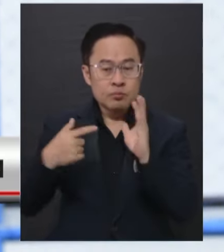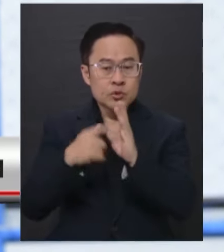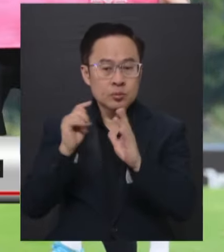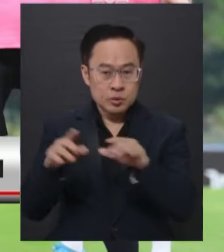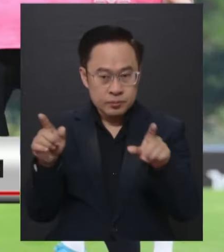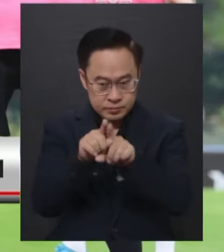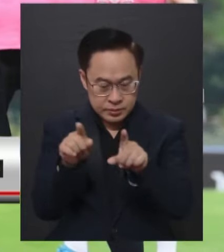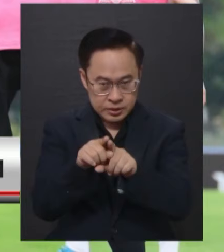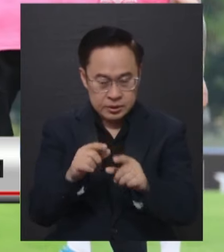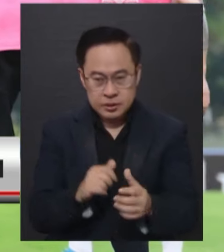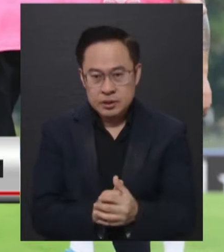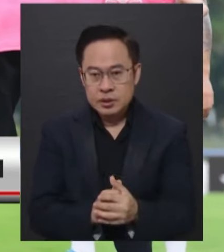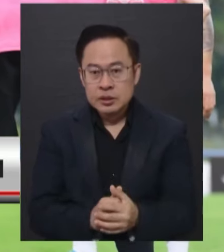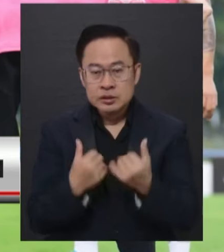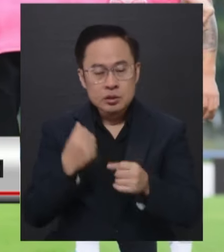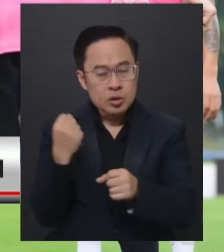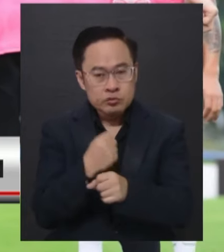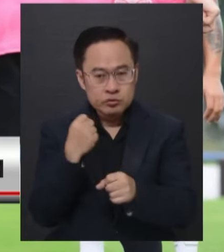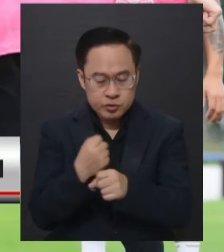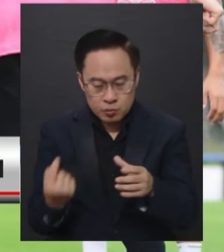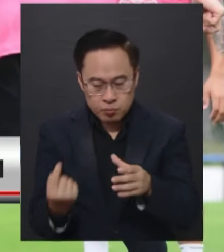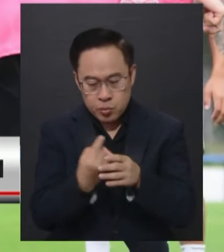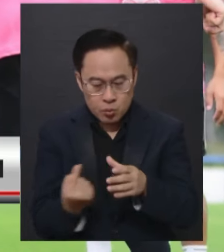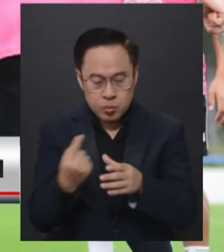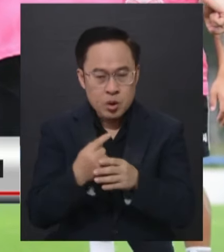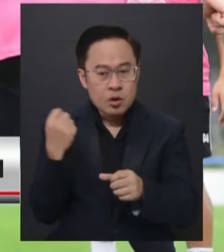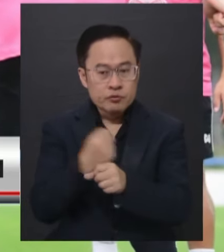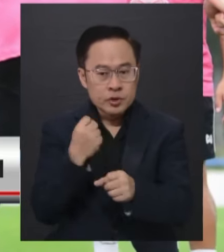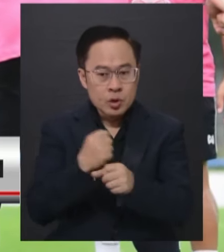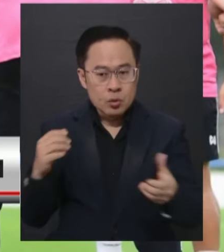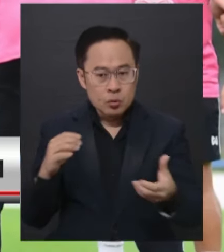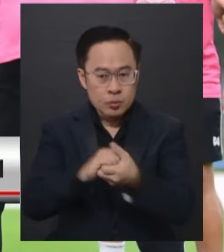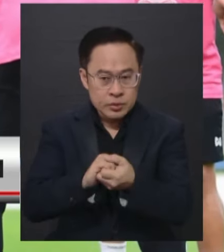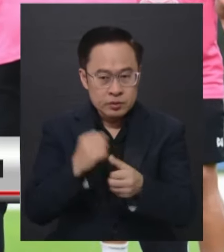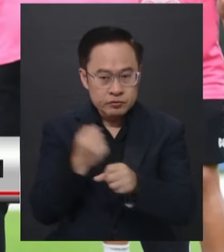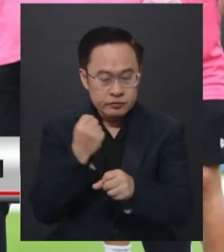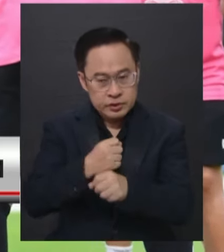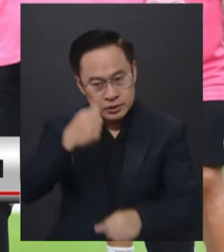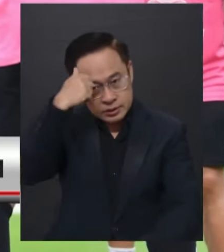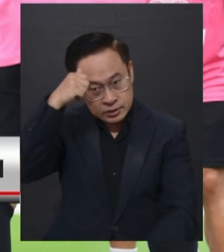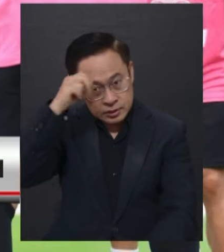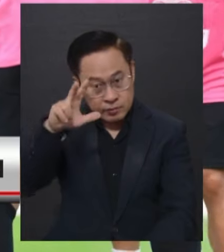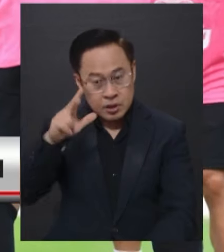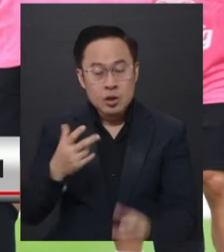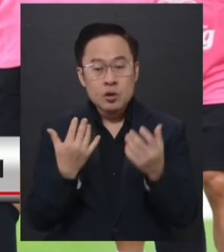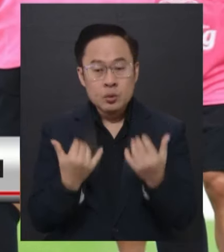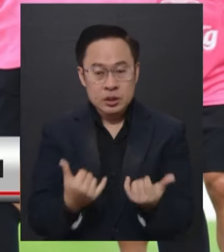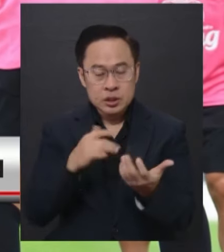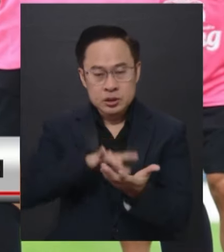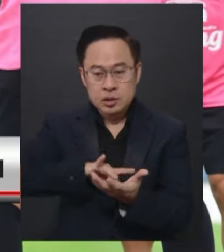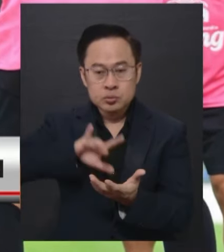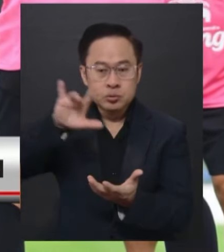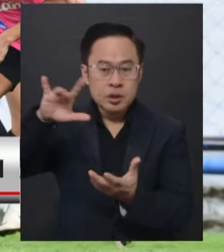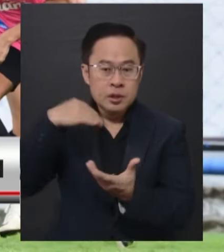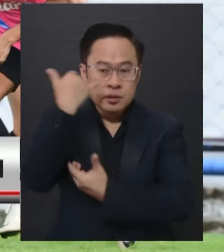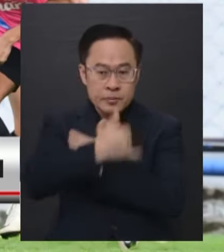การซ้อมที่ผ่านมาครับถือว่าเป็นการเก็บตัวรวมกันเป็นวันที่3แล้วแล้วก็เป็นวันสุดท้ายก่อนที่โค้ชหลาเนี่ยจะนำนักเตะไทยเก็บตัวแ